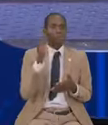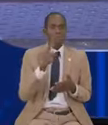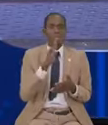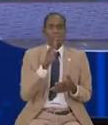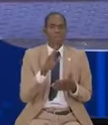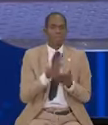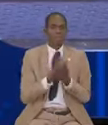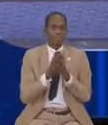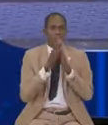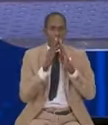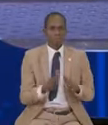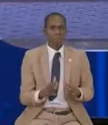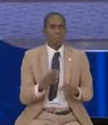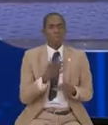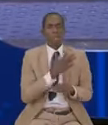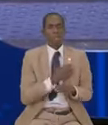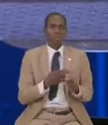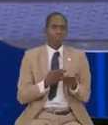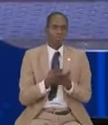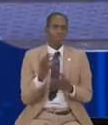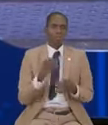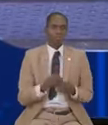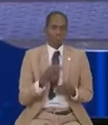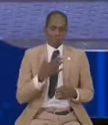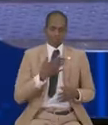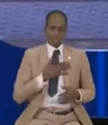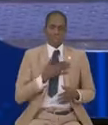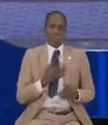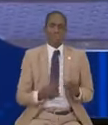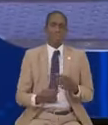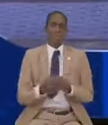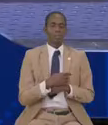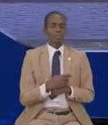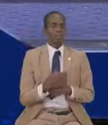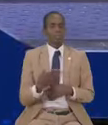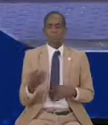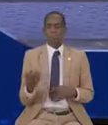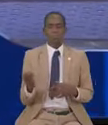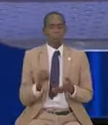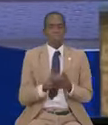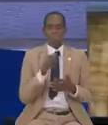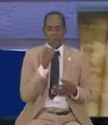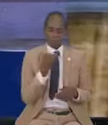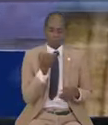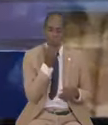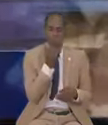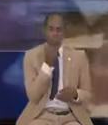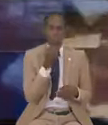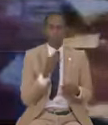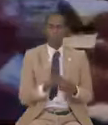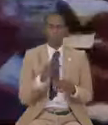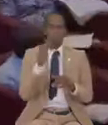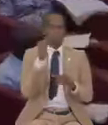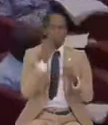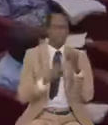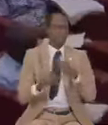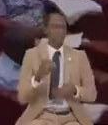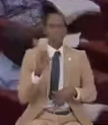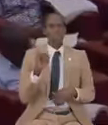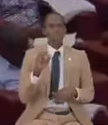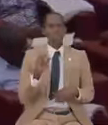il y aura paix sécurité pendant ma vie mon ami tu es égoïste et ça a été